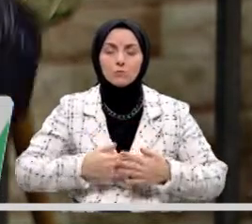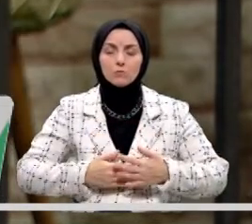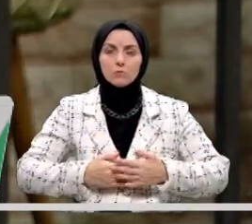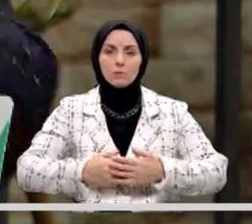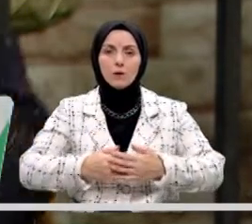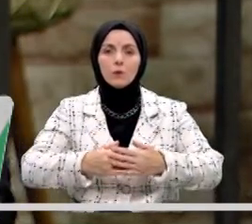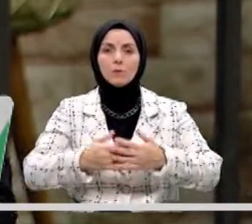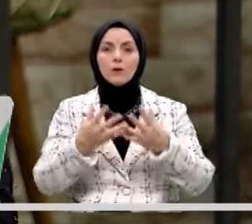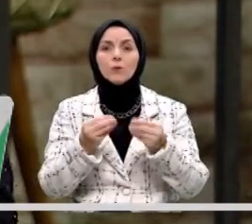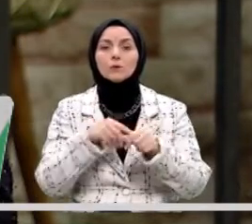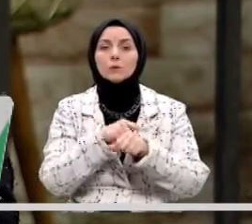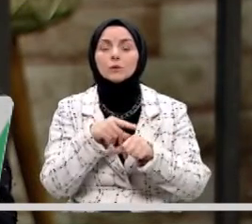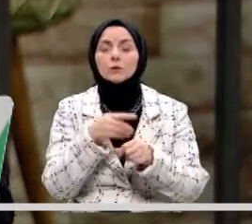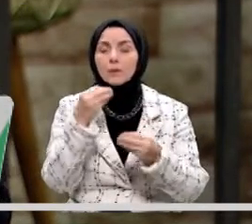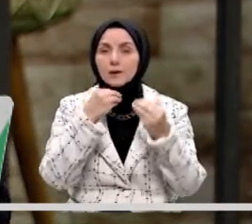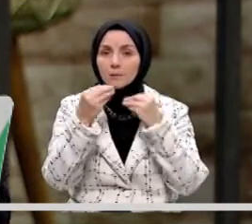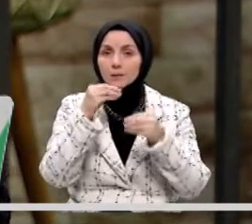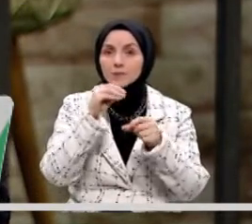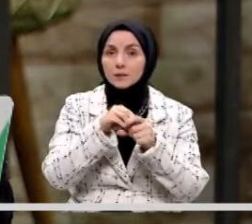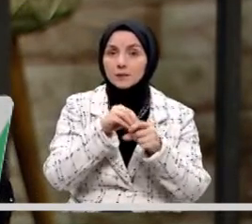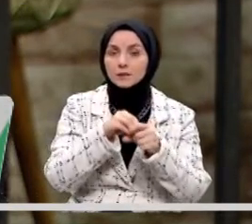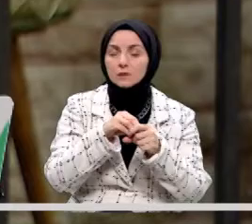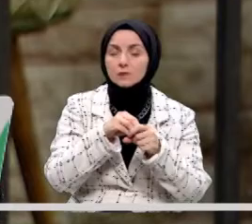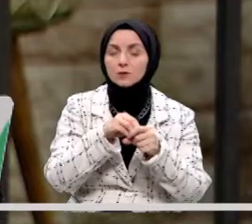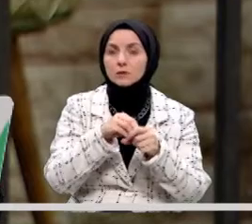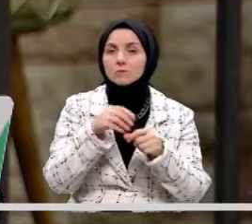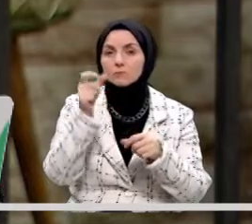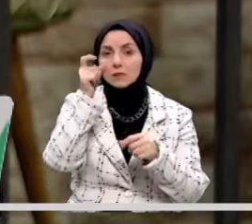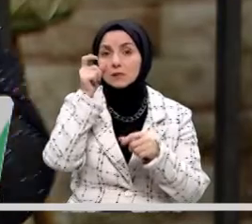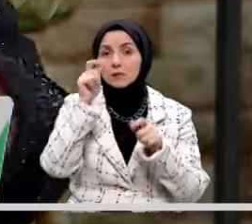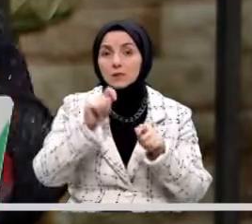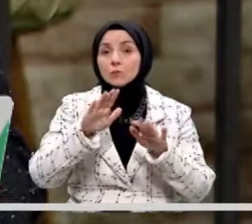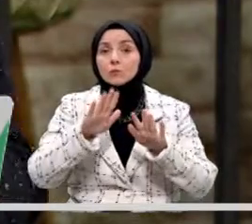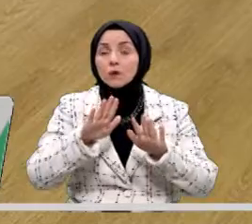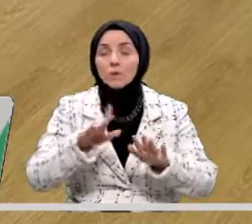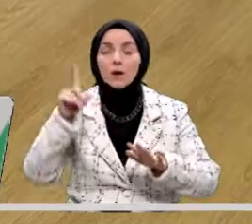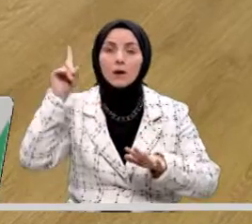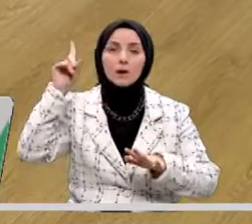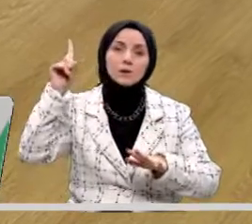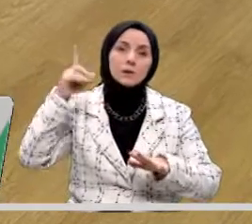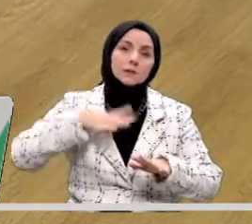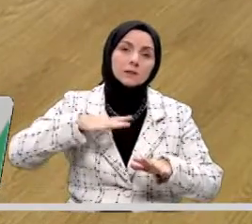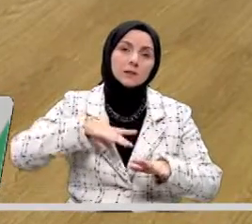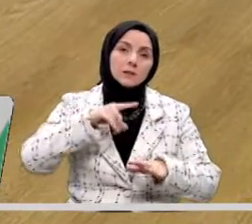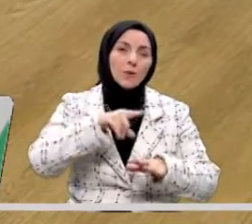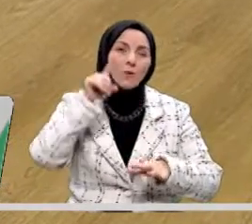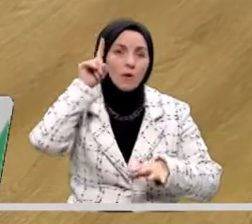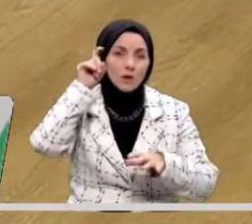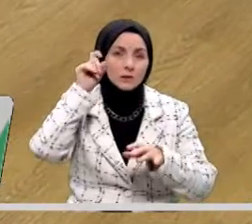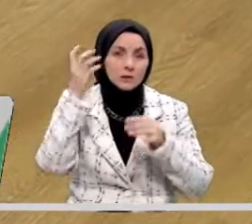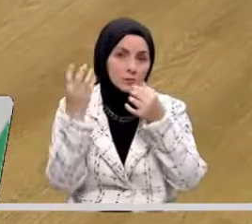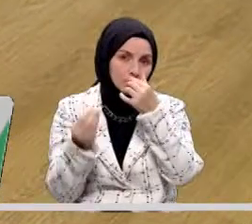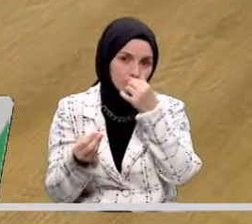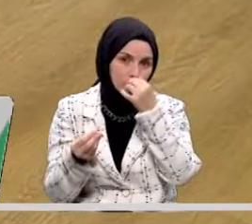dönemde Tamam ama bunlar biraz da Allah'ın takdiri olan şeylerdir Yani bizim çok da elimizde olan noktada Biz kendimiz dikkat ediyoruz doğum anında doğum